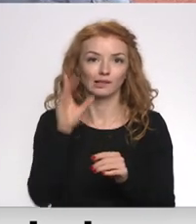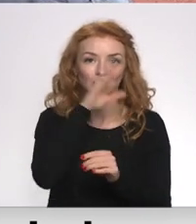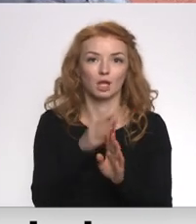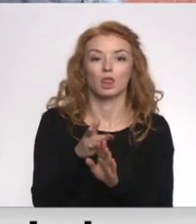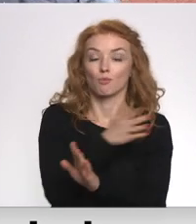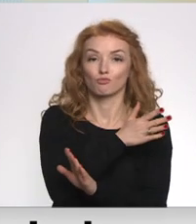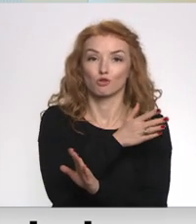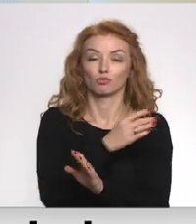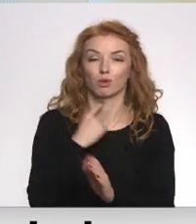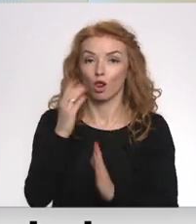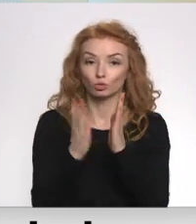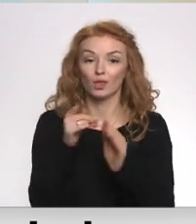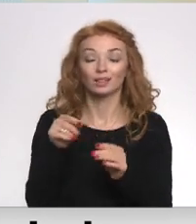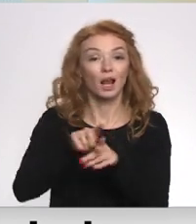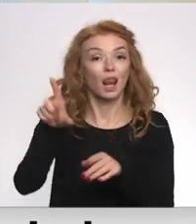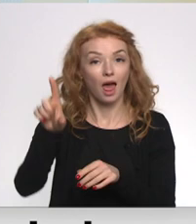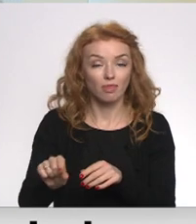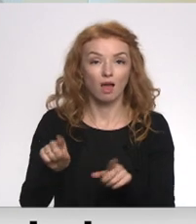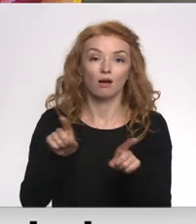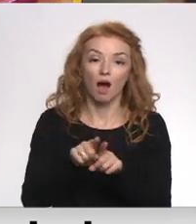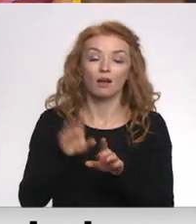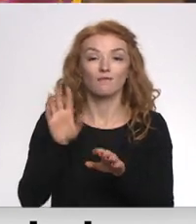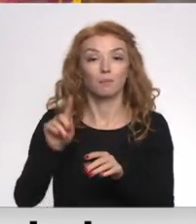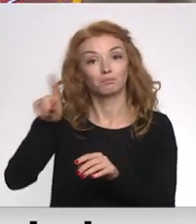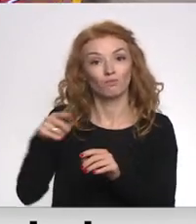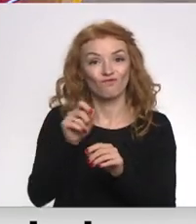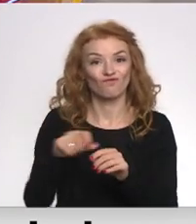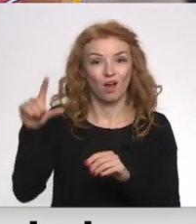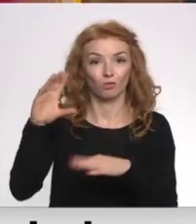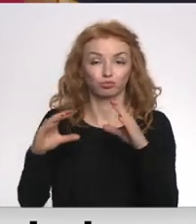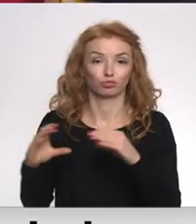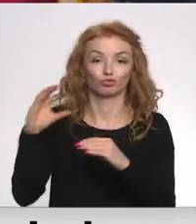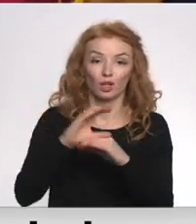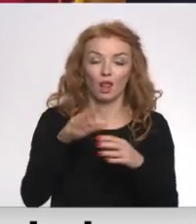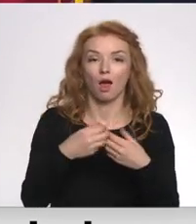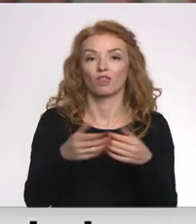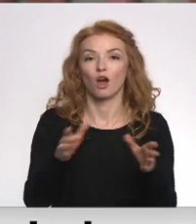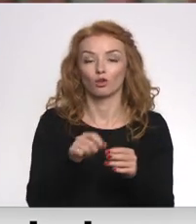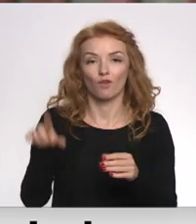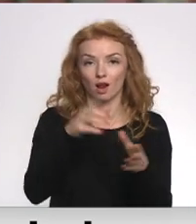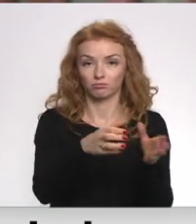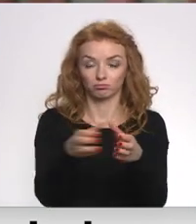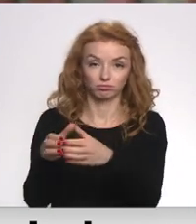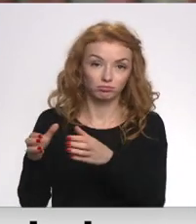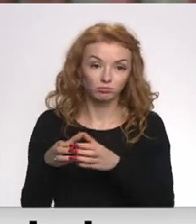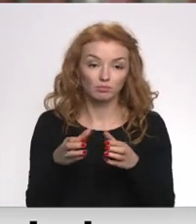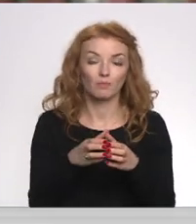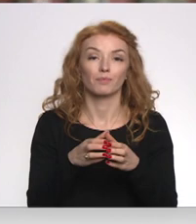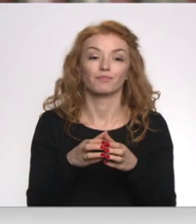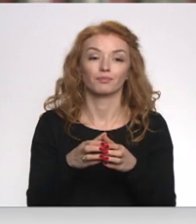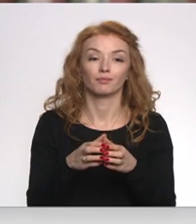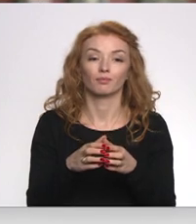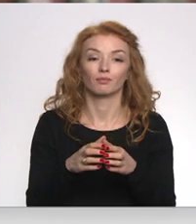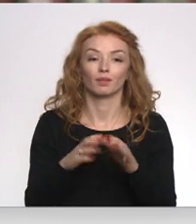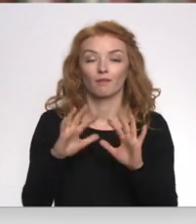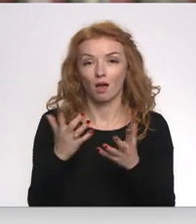lētākais risinājums. Kapacitāte, protams, var veicināt ar finansējumu vairāku iecirkņu atvēršanai. Vai nu jāpalielina vēlēšanu iecirkņu skaits,